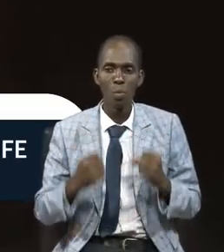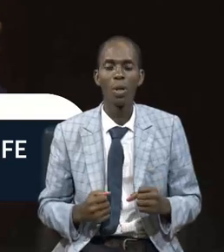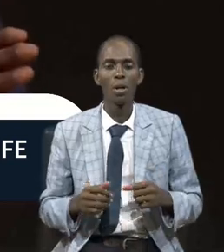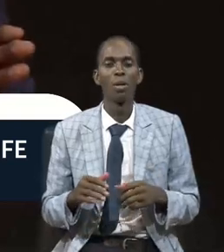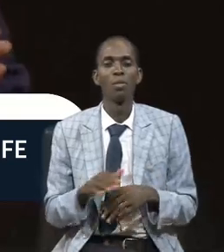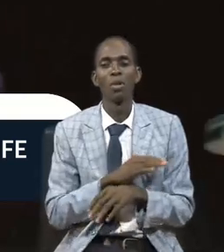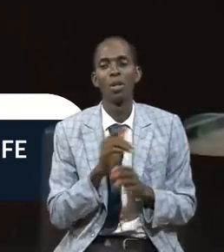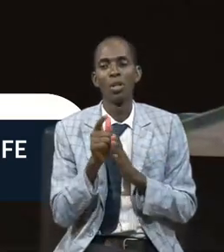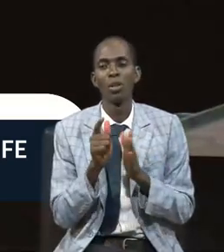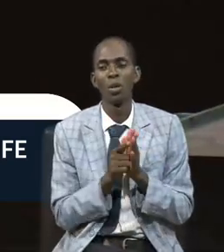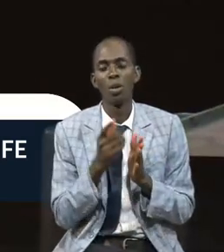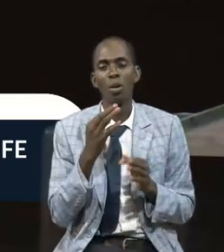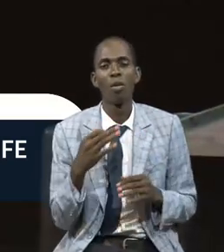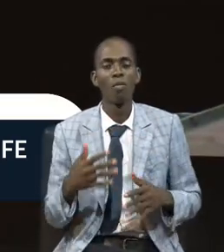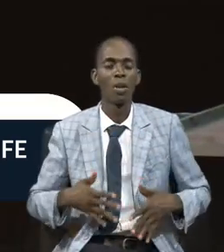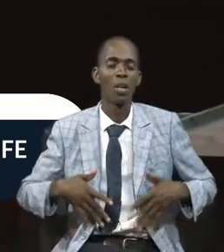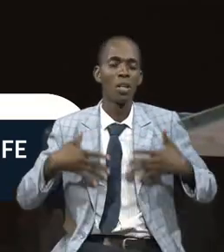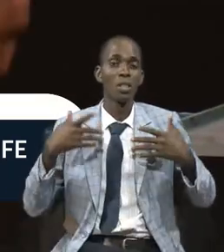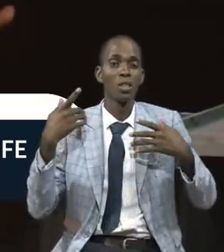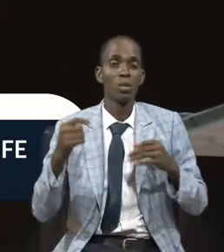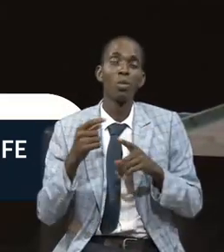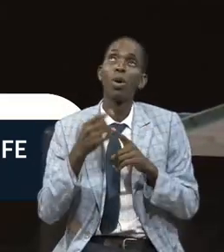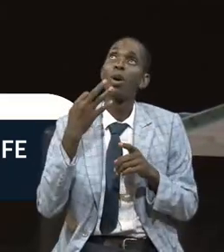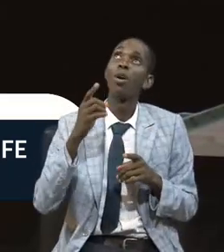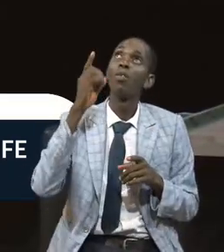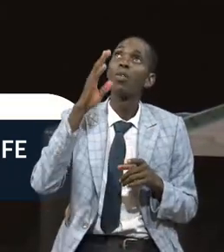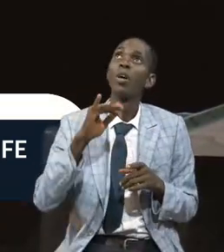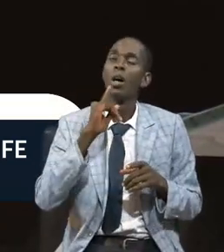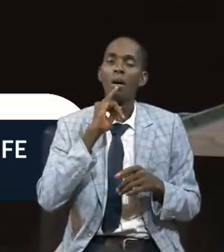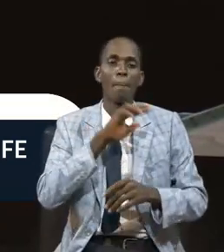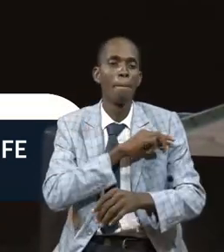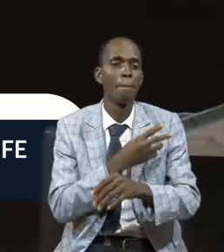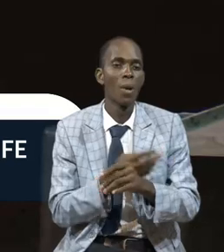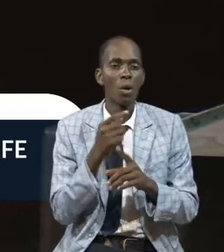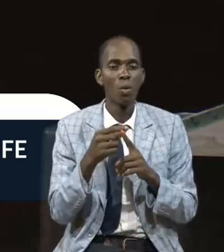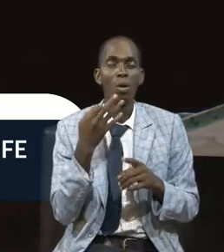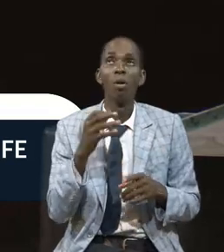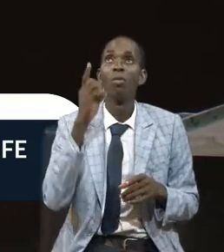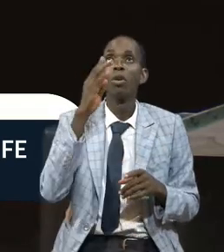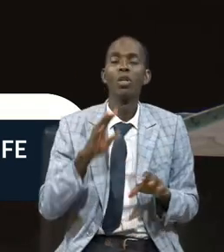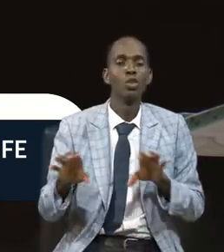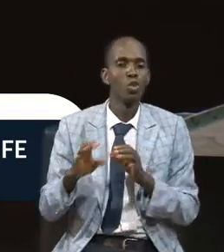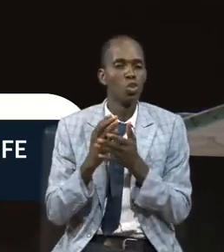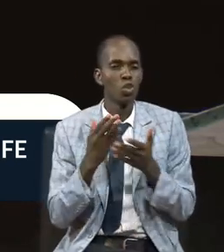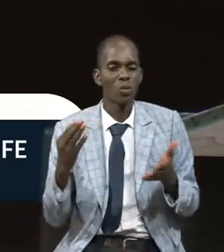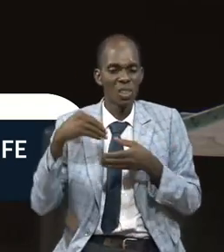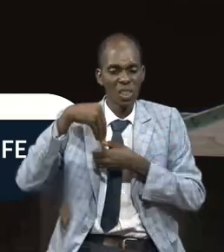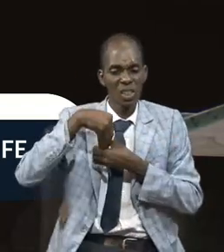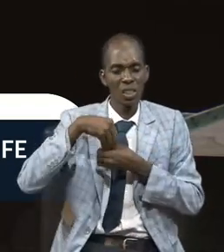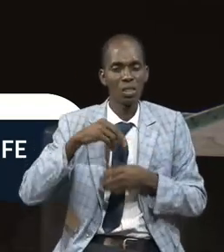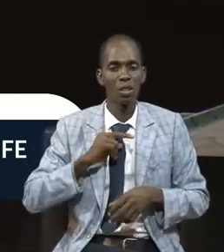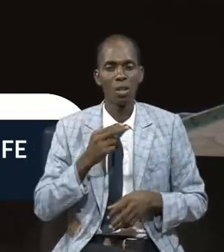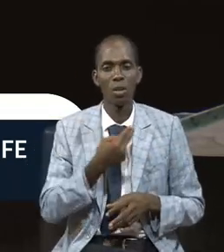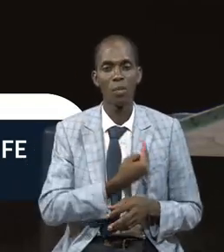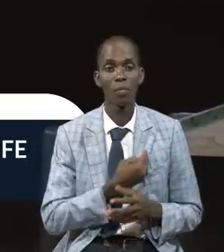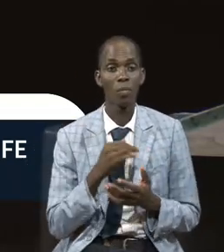vie. La parole de Dieu est puissante. La parole de Dieu fait quelque chose en nous